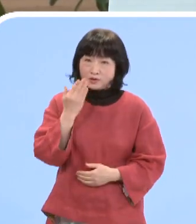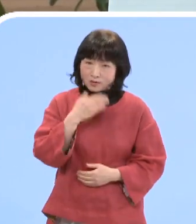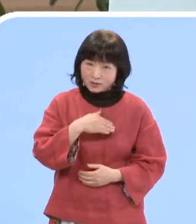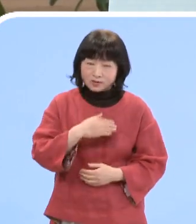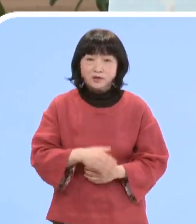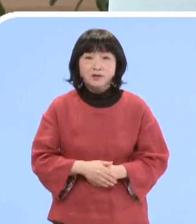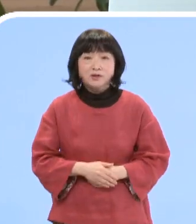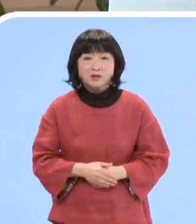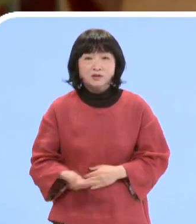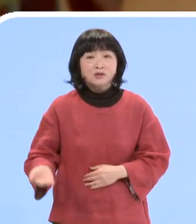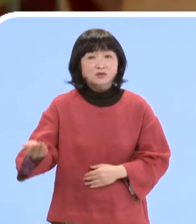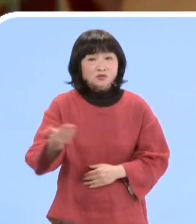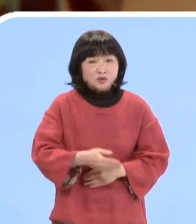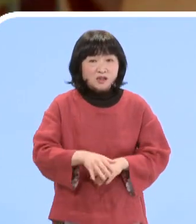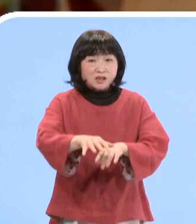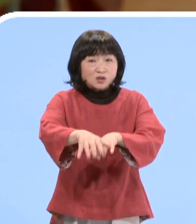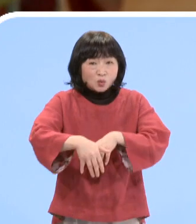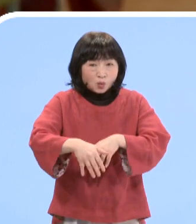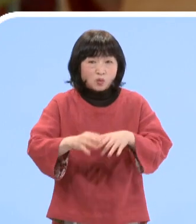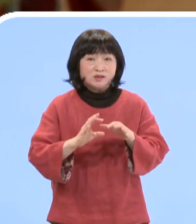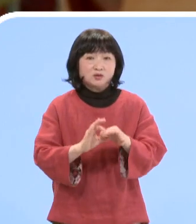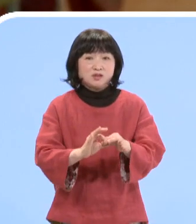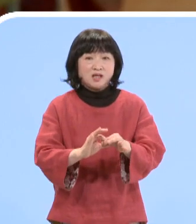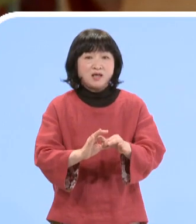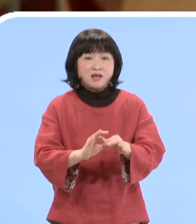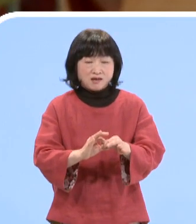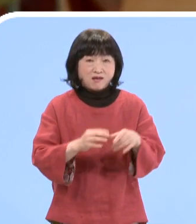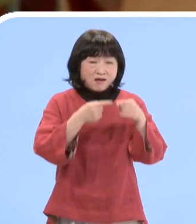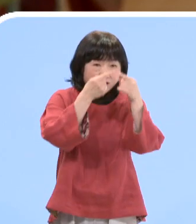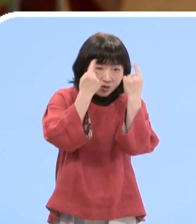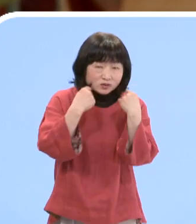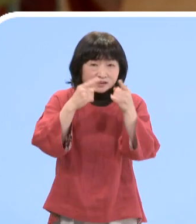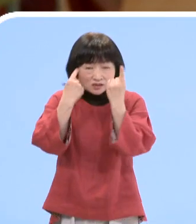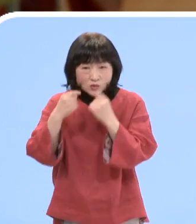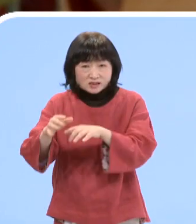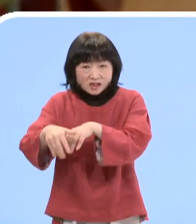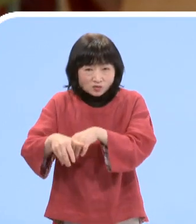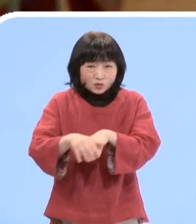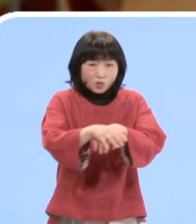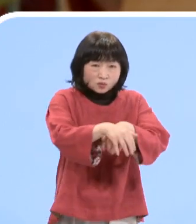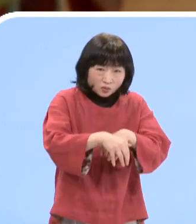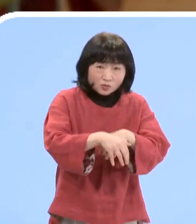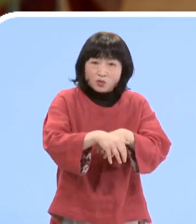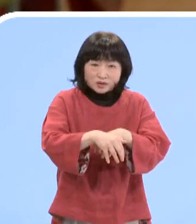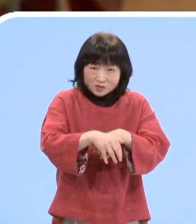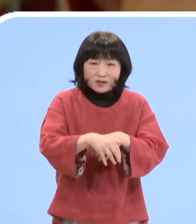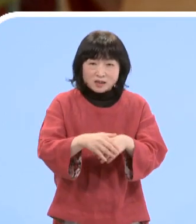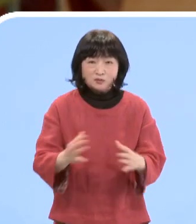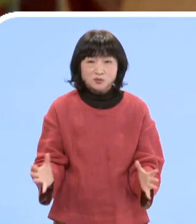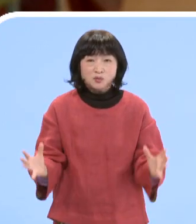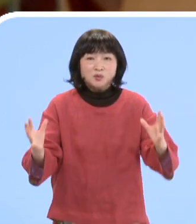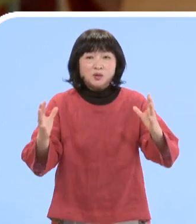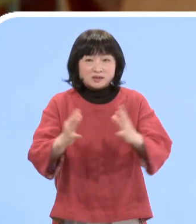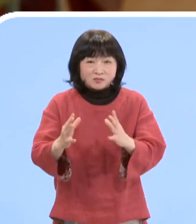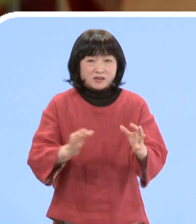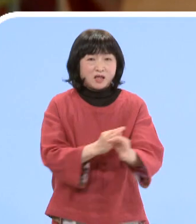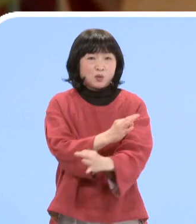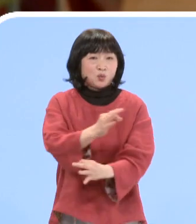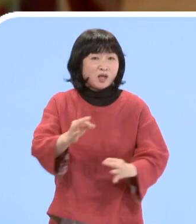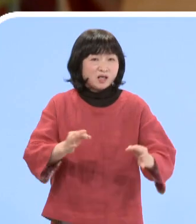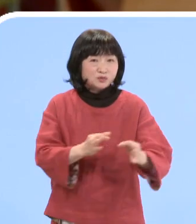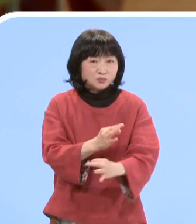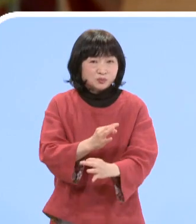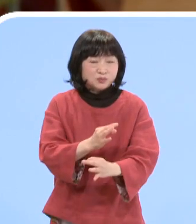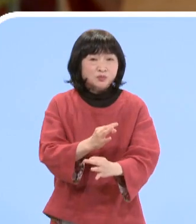から農業についてもね、はい、農業作りを個々人ではなくて集落営農に、うん、まとめていく、 はい、 それでしかもその